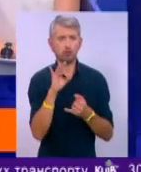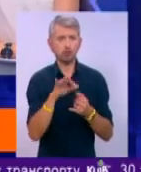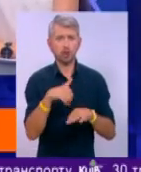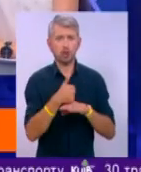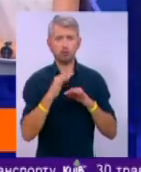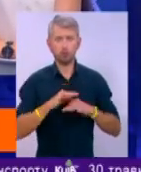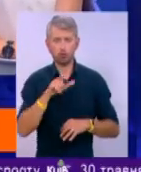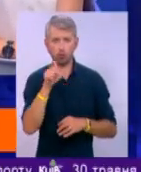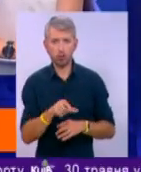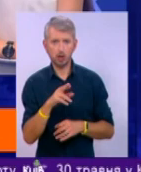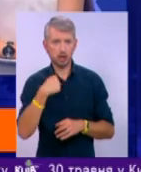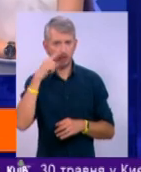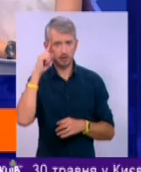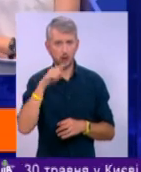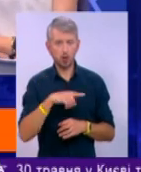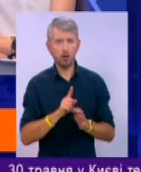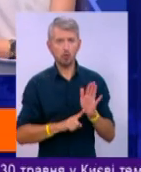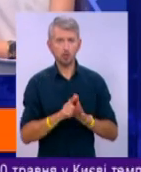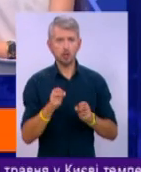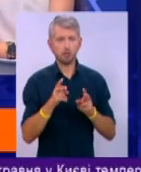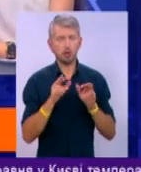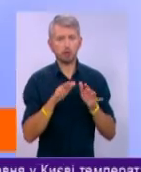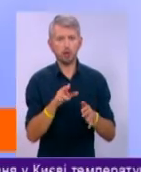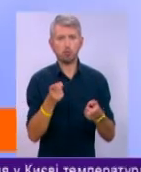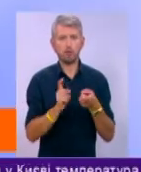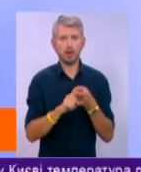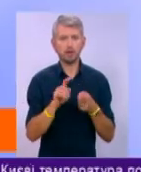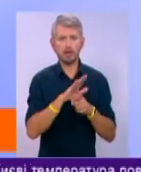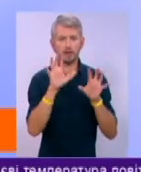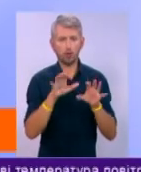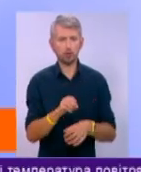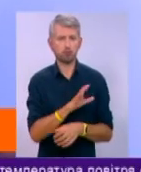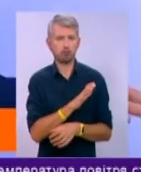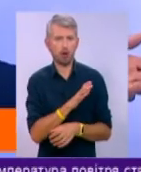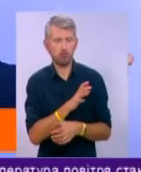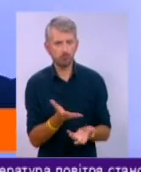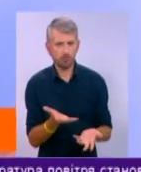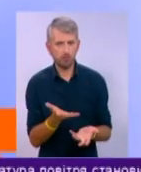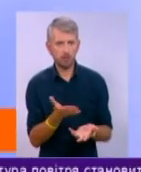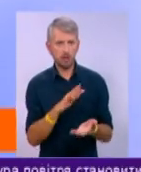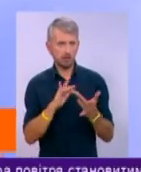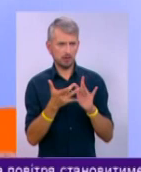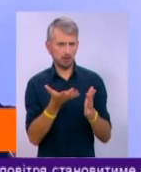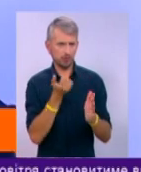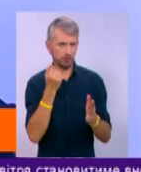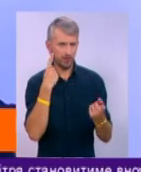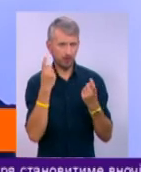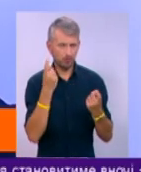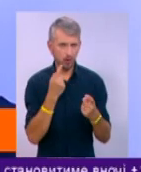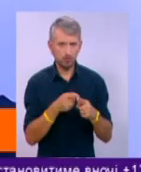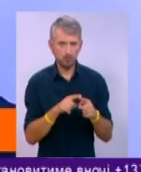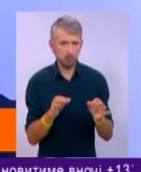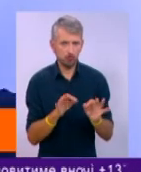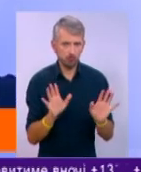прокурора, наскільки мені відомо, порушено кримінальне провадження, пов'язане з незаконним збагаченням з інтернету інформація. Це